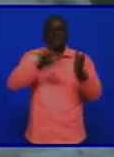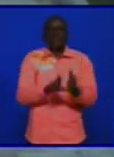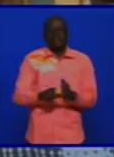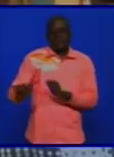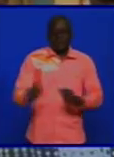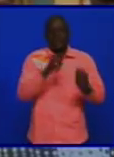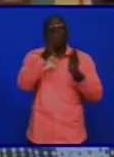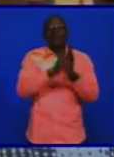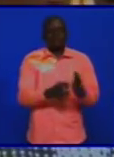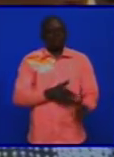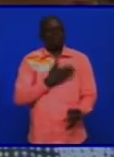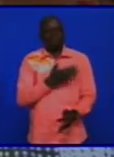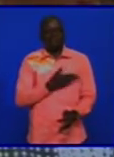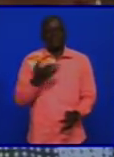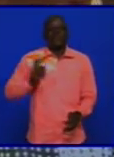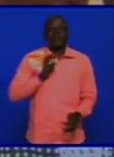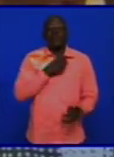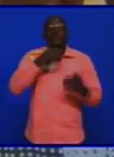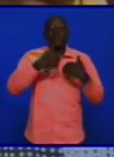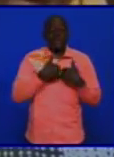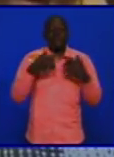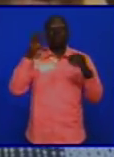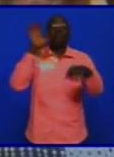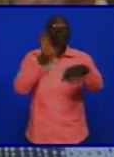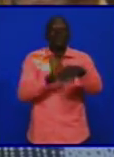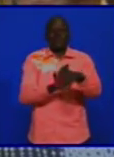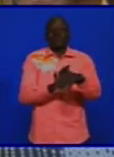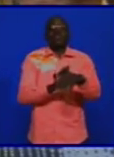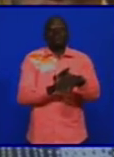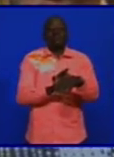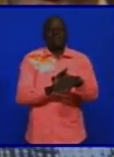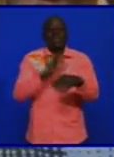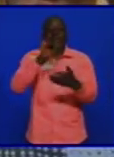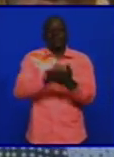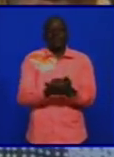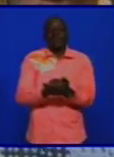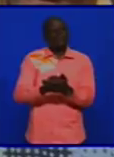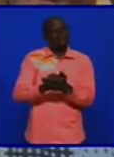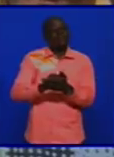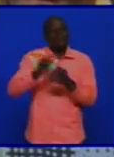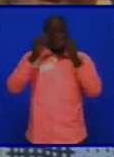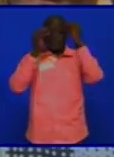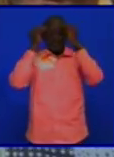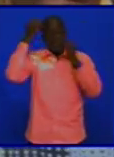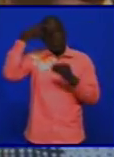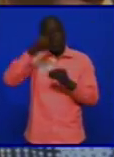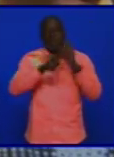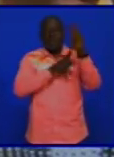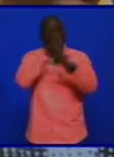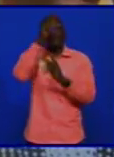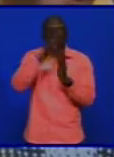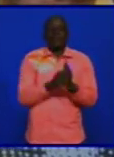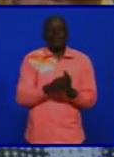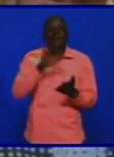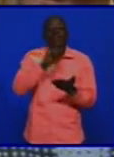gouvernementale. Nous avons eu l'occasion de toucher du doigt ce qui est source de préoccupation pour les populations. Et cela est